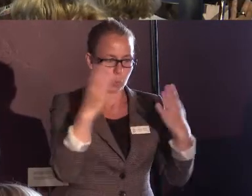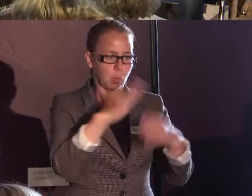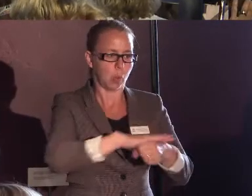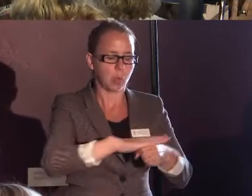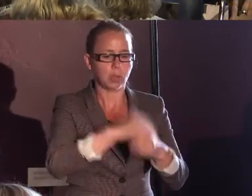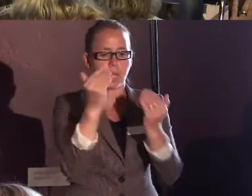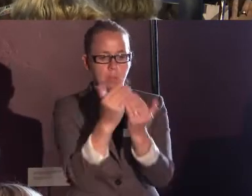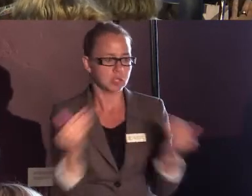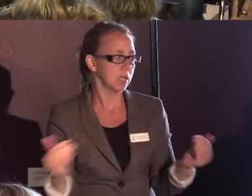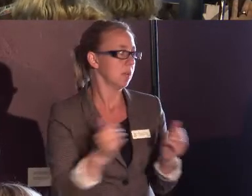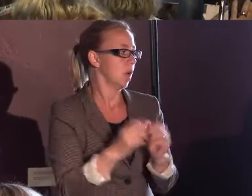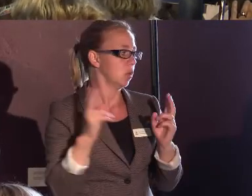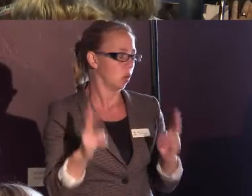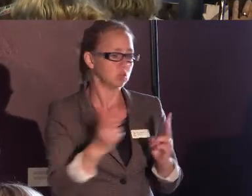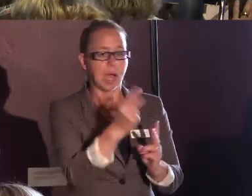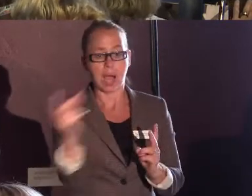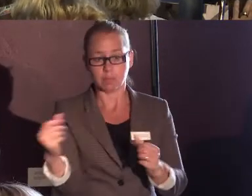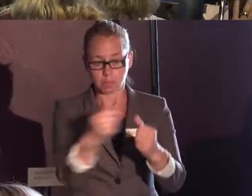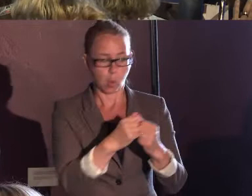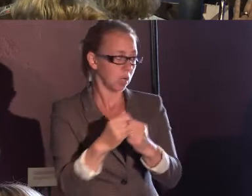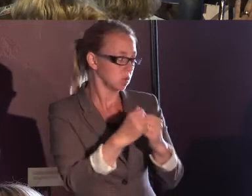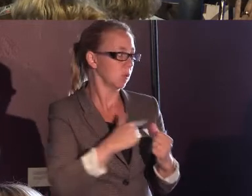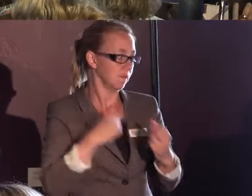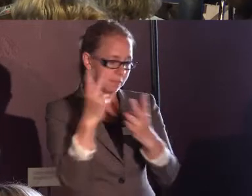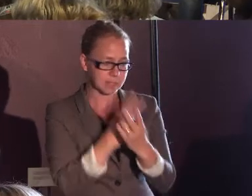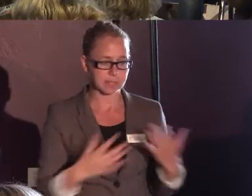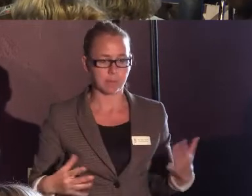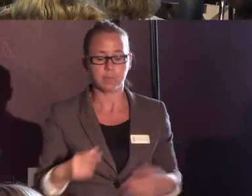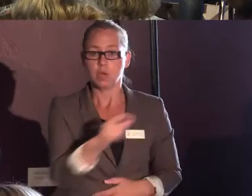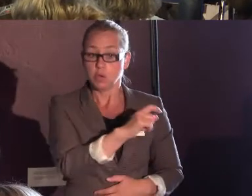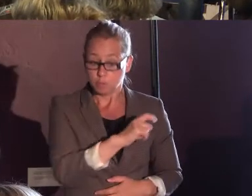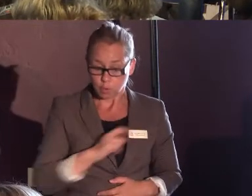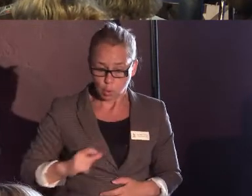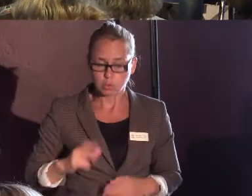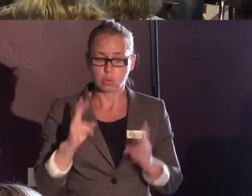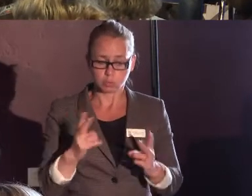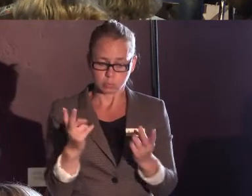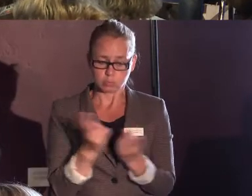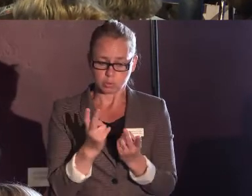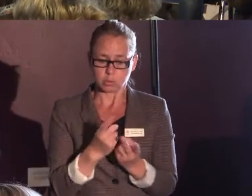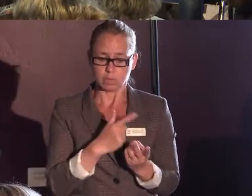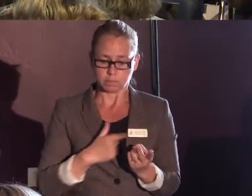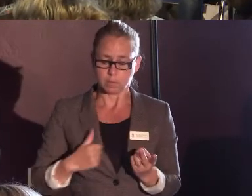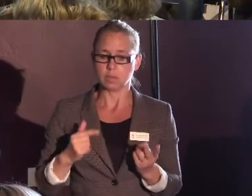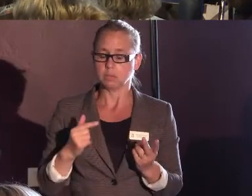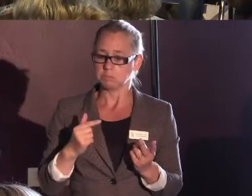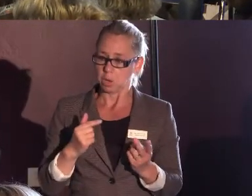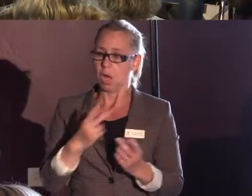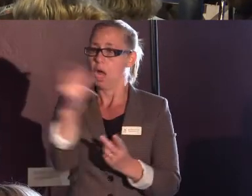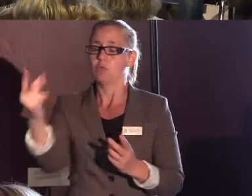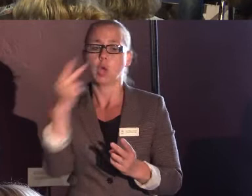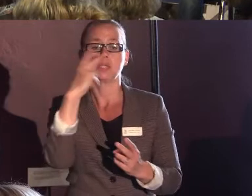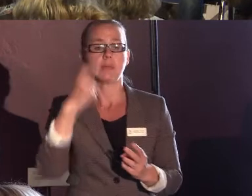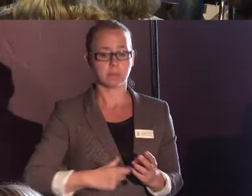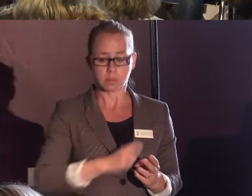kulturområdet, museer men också andra organisationer. För oss så har det också inneburit att vi har synts